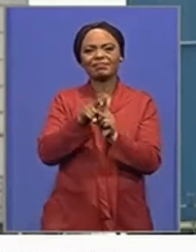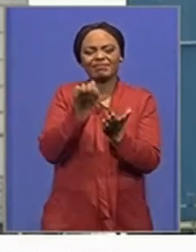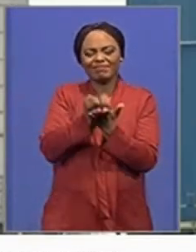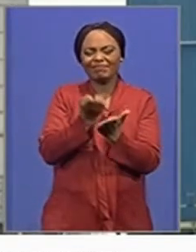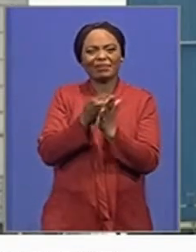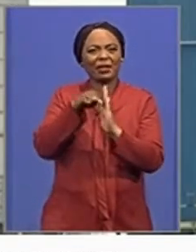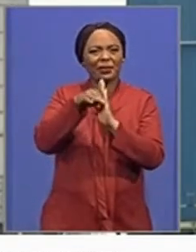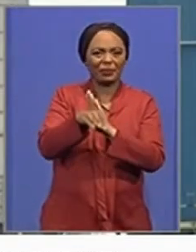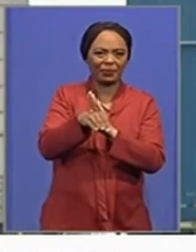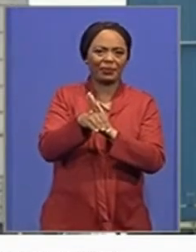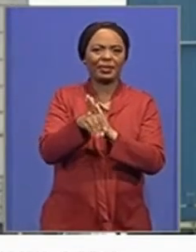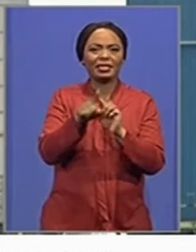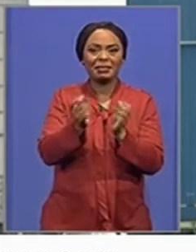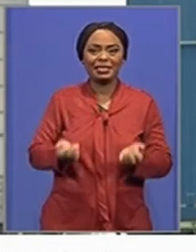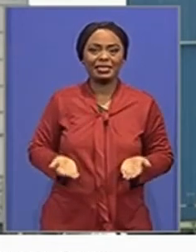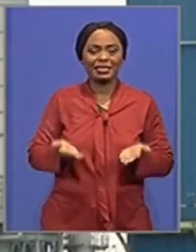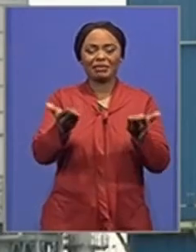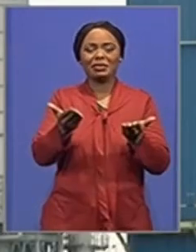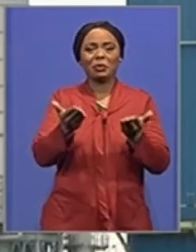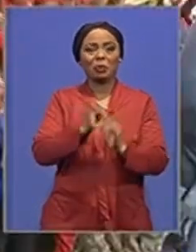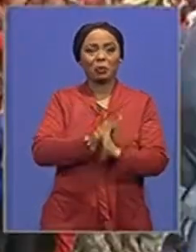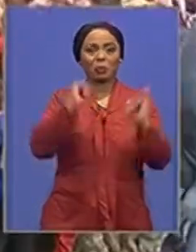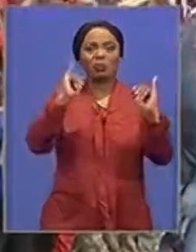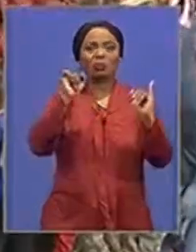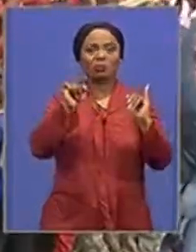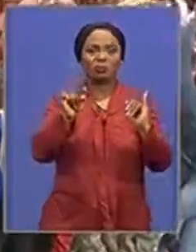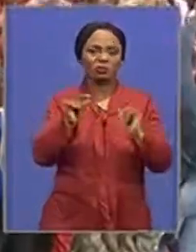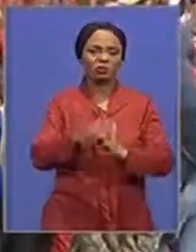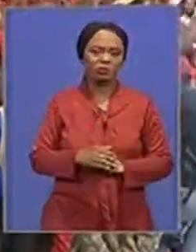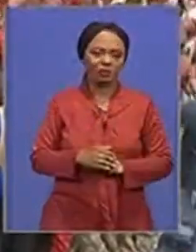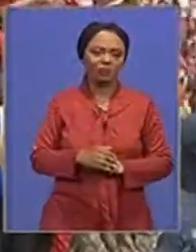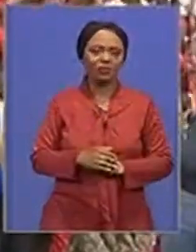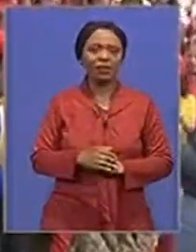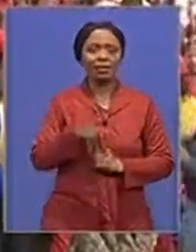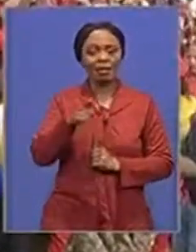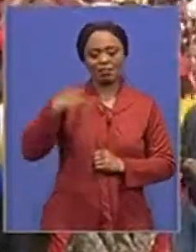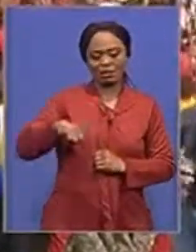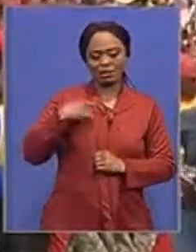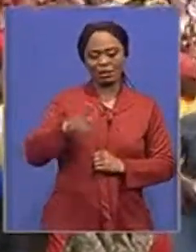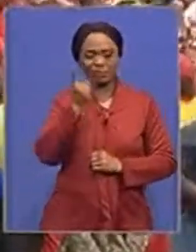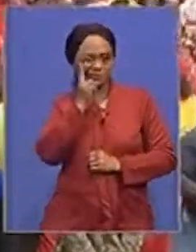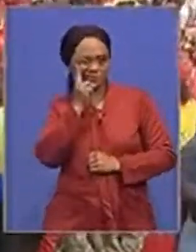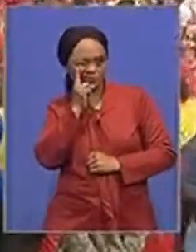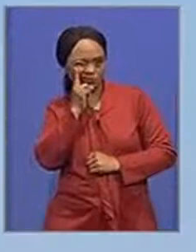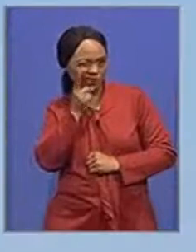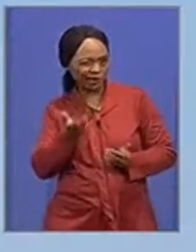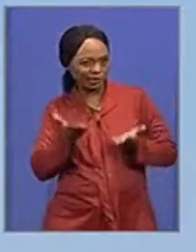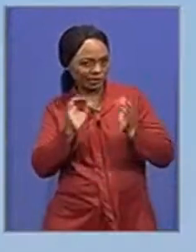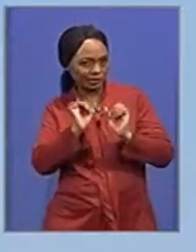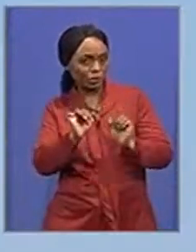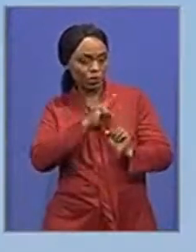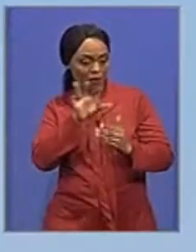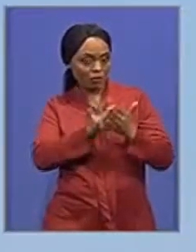ya ditshebeletso ke bothata. Masepala ona o hafang ka nkatana o tlile ho tadingwa ka mahlo a mafubedu kgethong